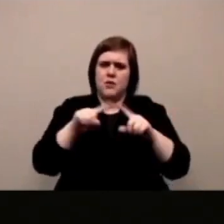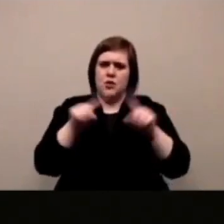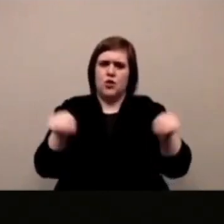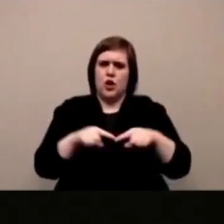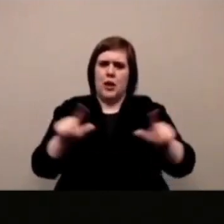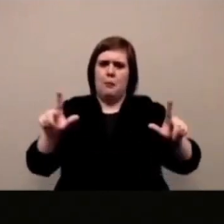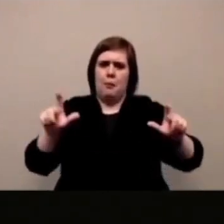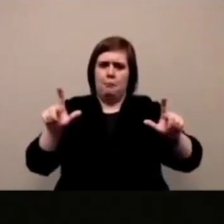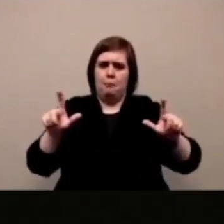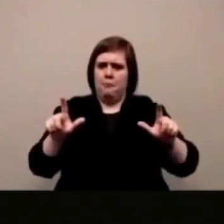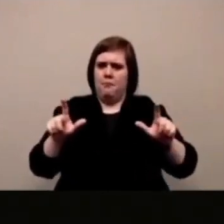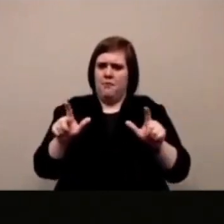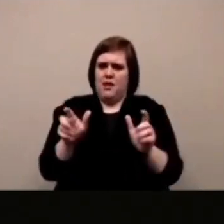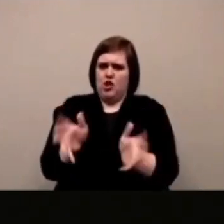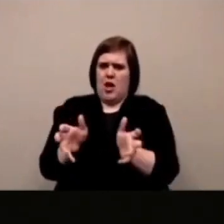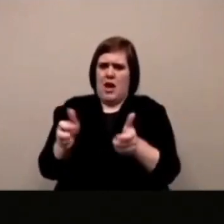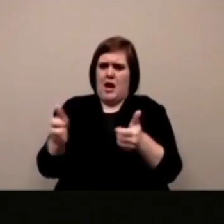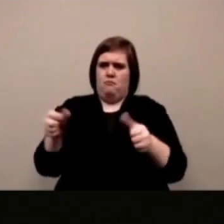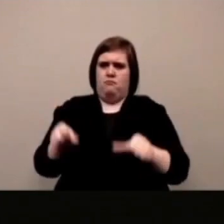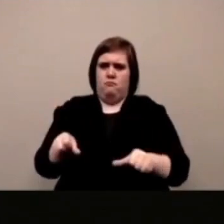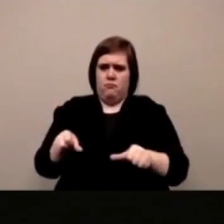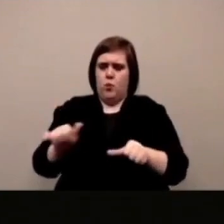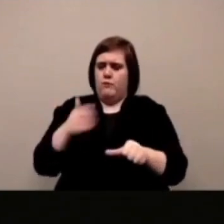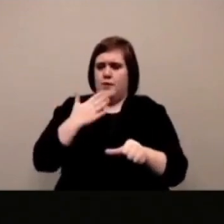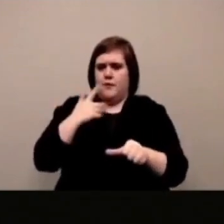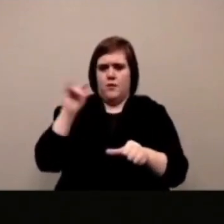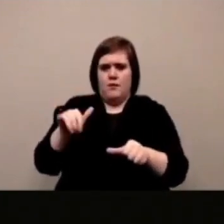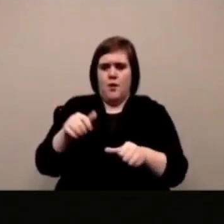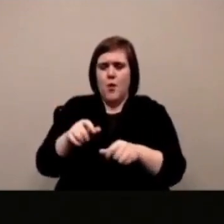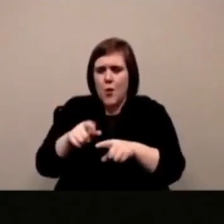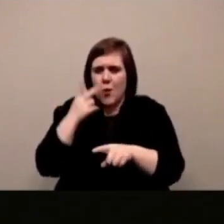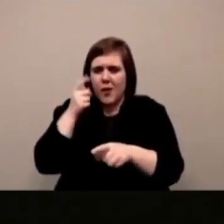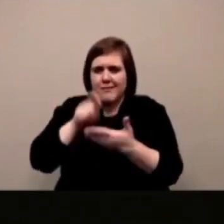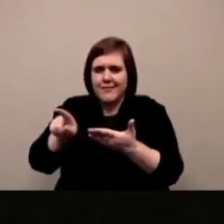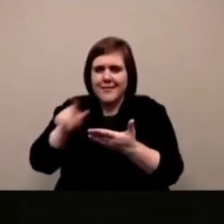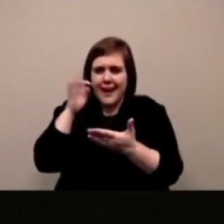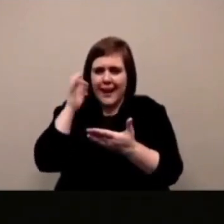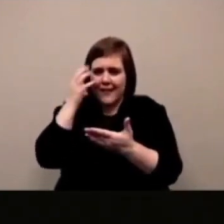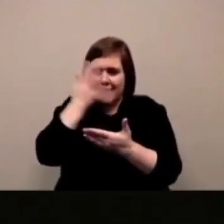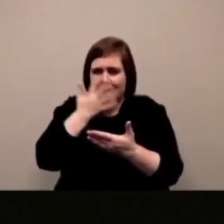たら皆様に見せますできましたら皆様に見せます